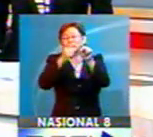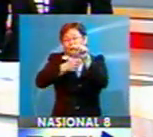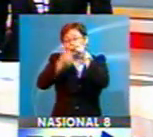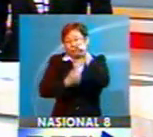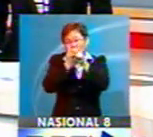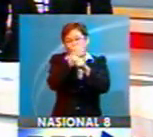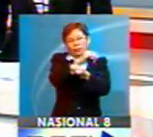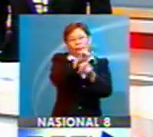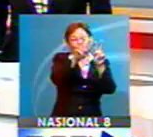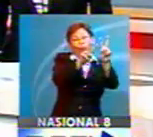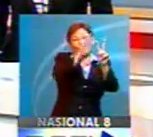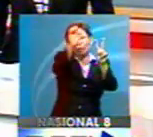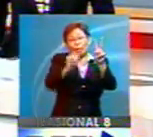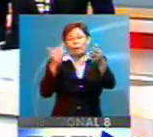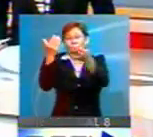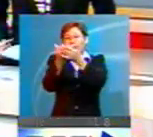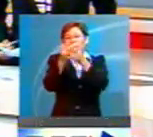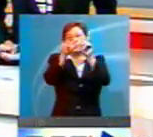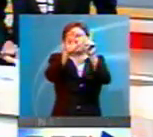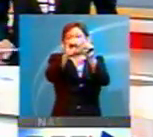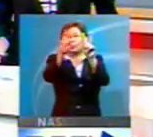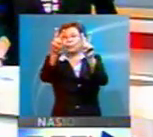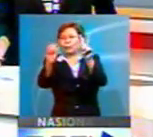dan 22% menjelang 2020.